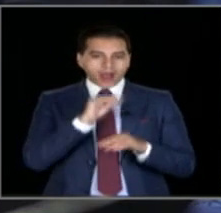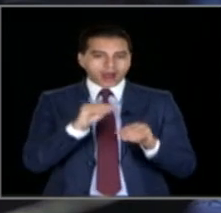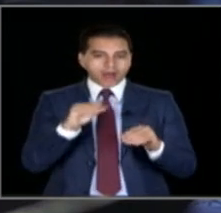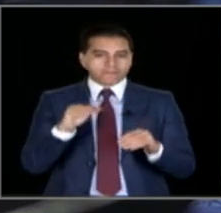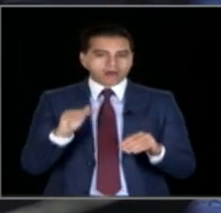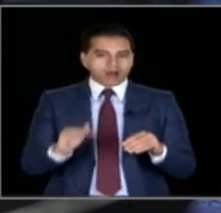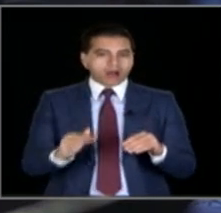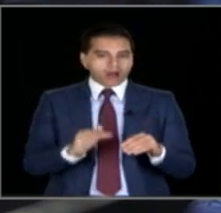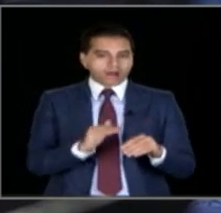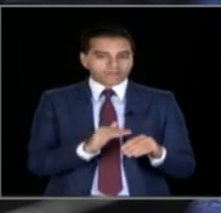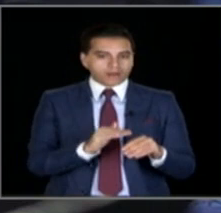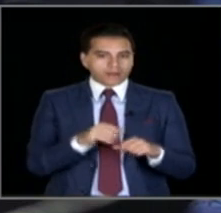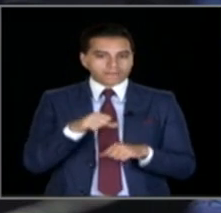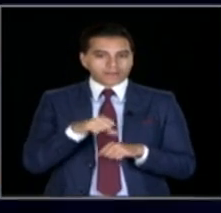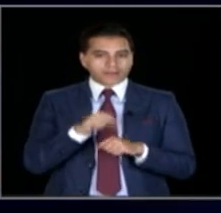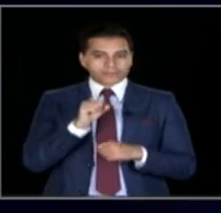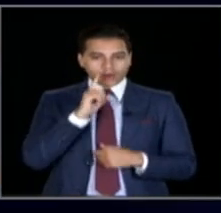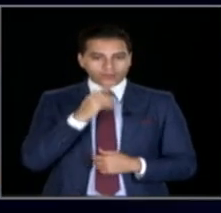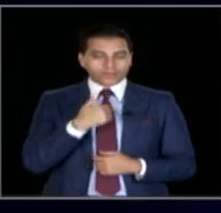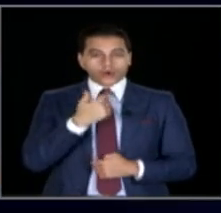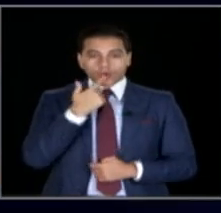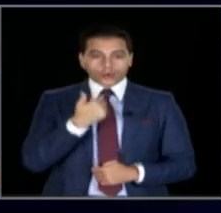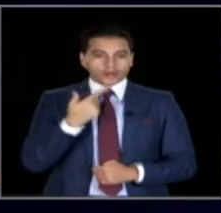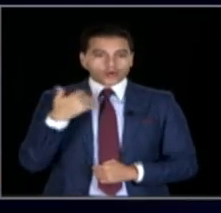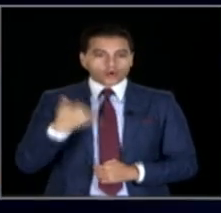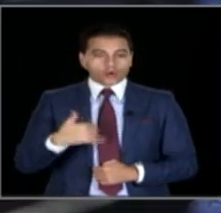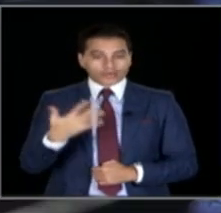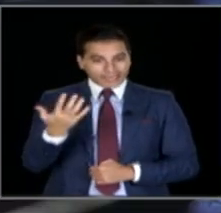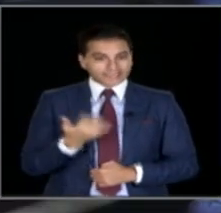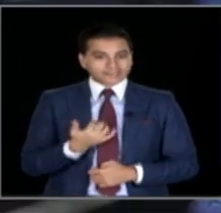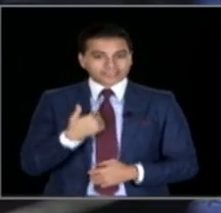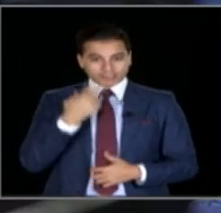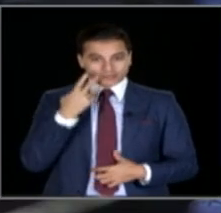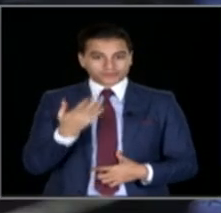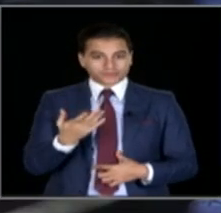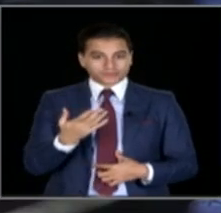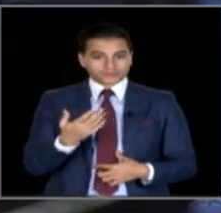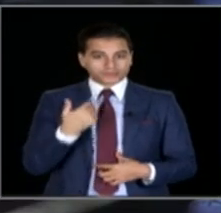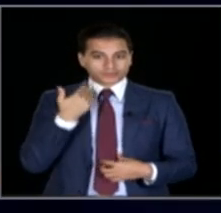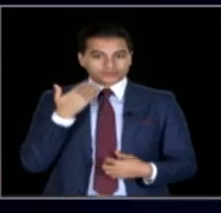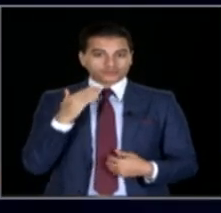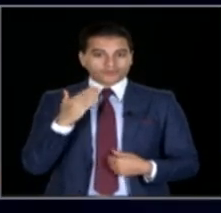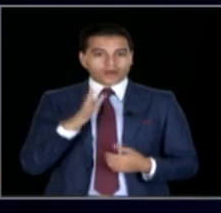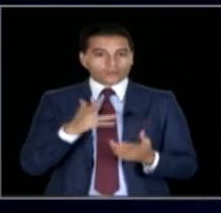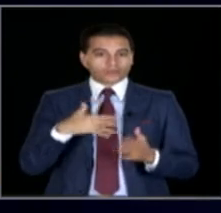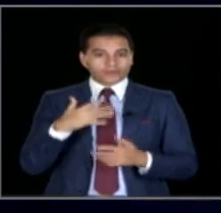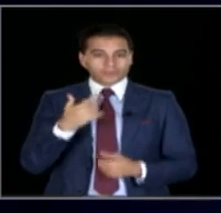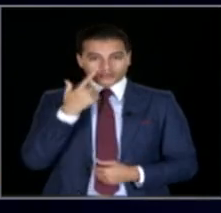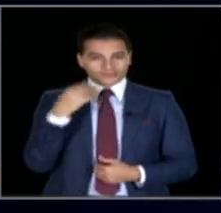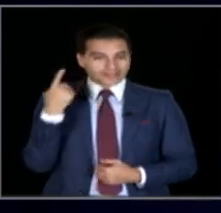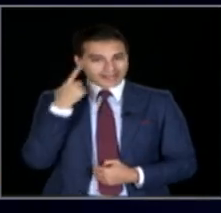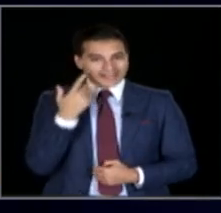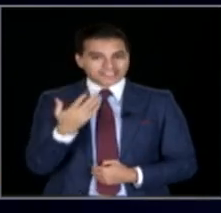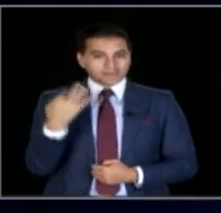مامتي والحمد لله يعني. حلو موضوع الاورج. ايه رايك تجيب الاورج معاك؟ يا شرف يا برضه. او الطبلة نجرب